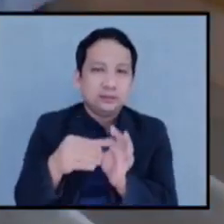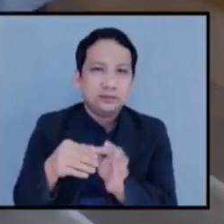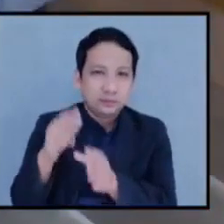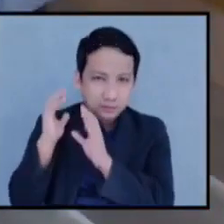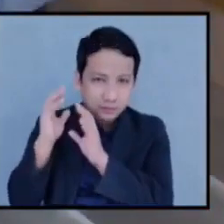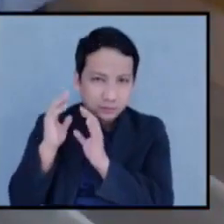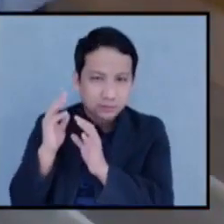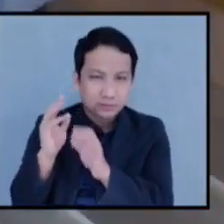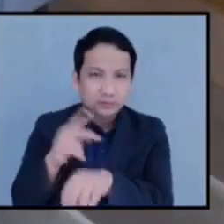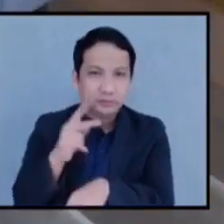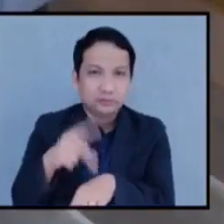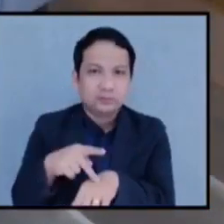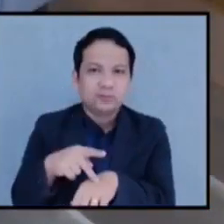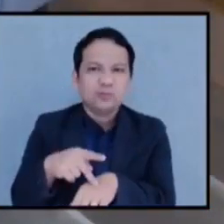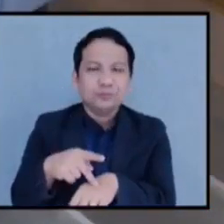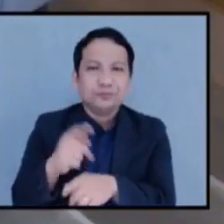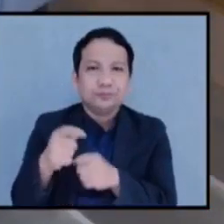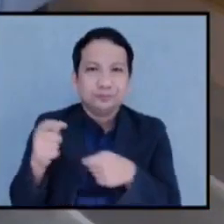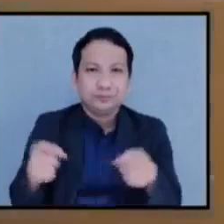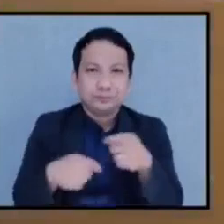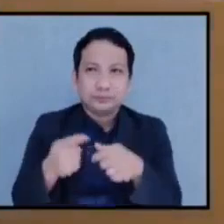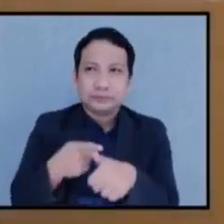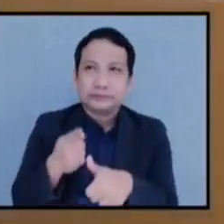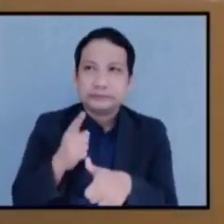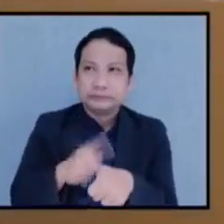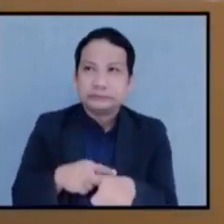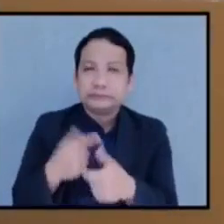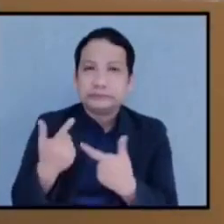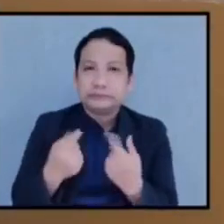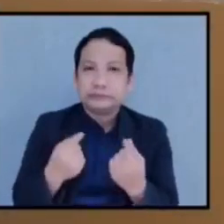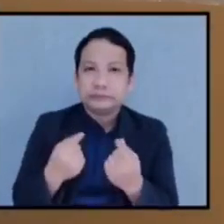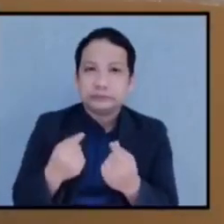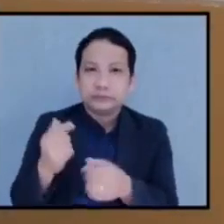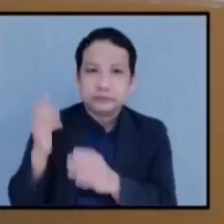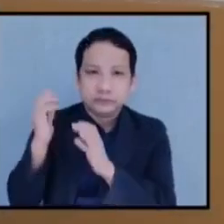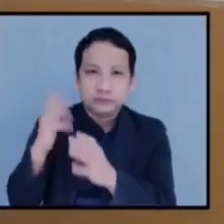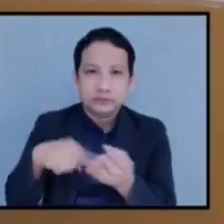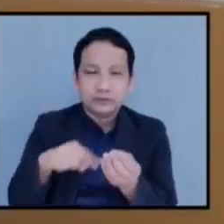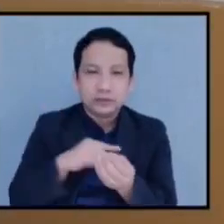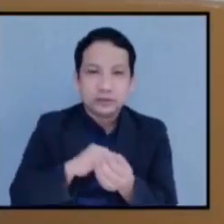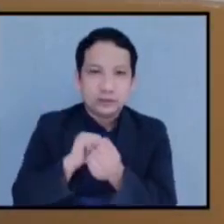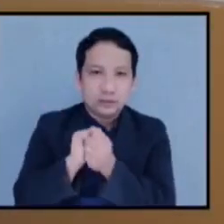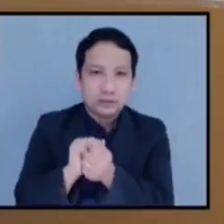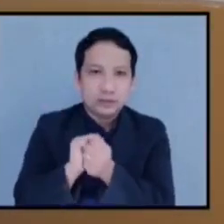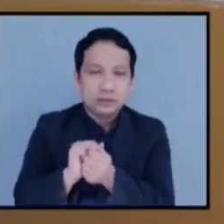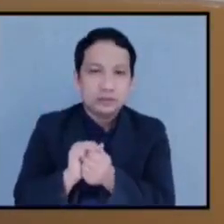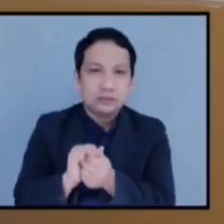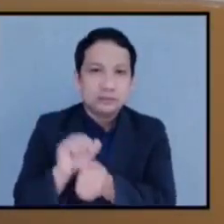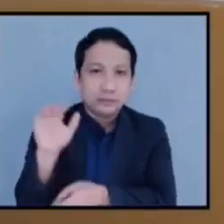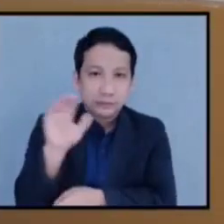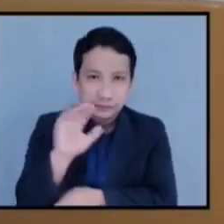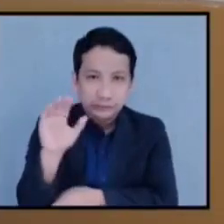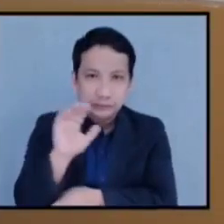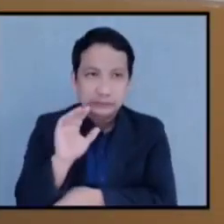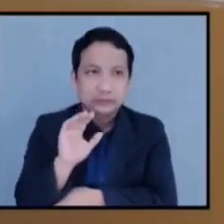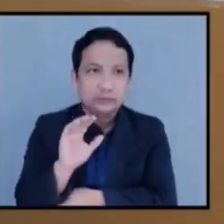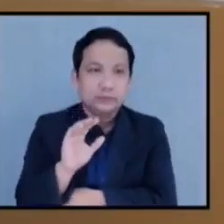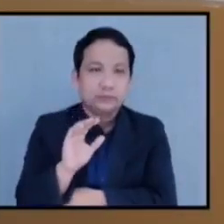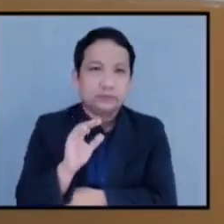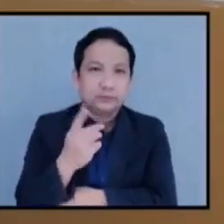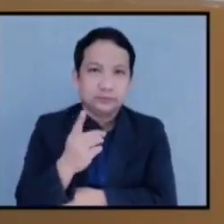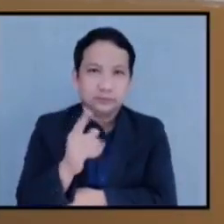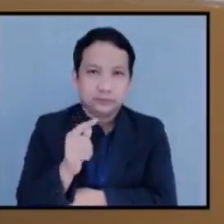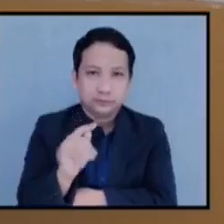Philippines Trade Fair, it's the first that we have organized for our coconut farmers. Kasabay siya ng Christmas Village ng DTI, also in the same